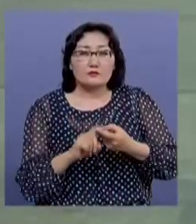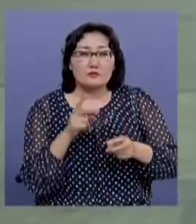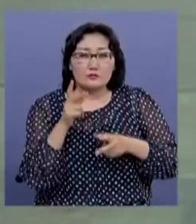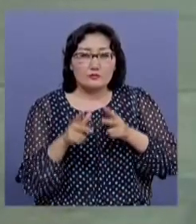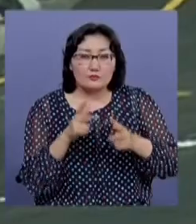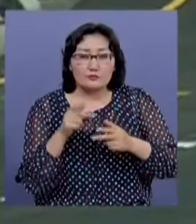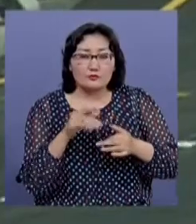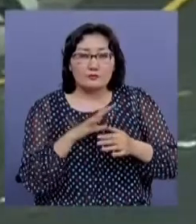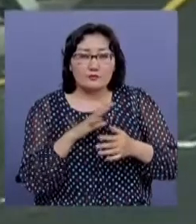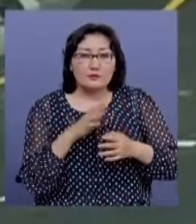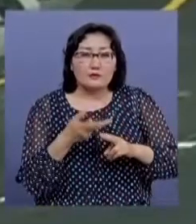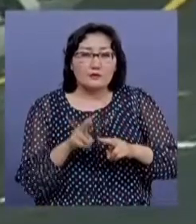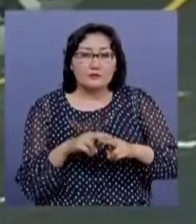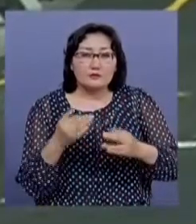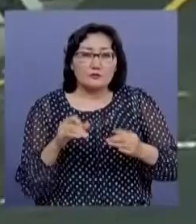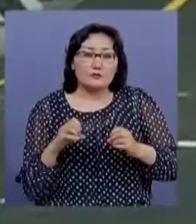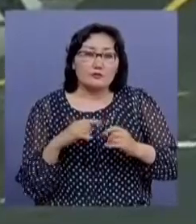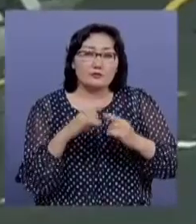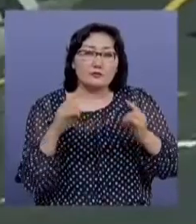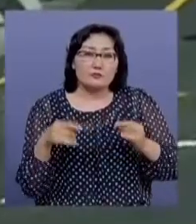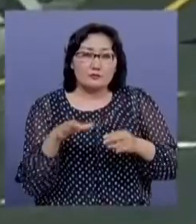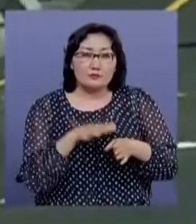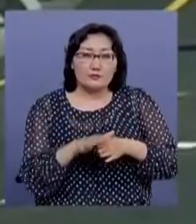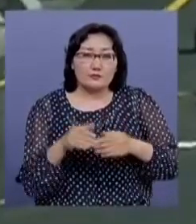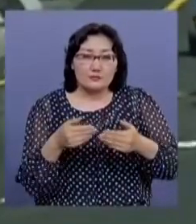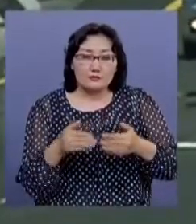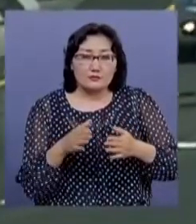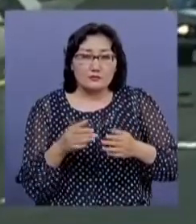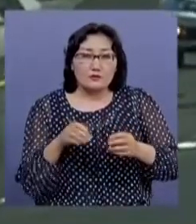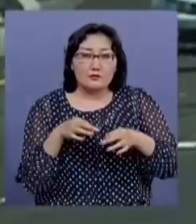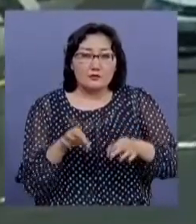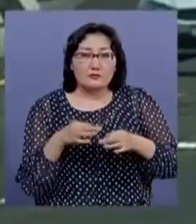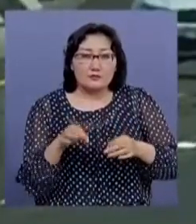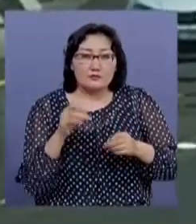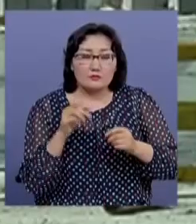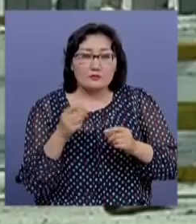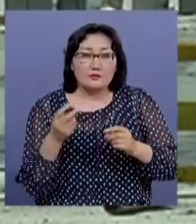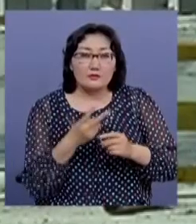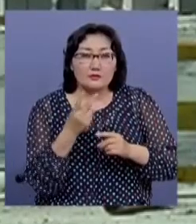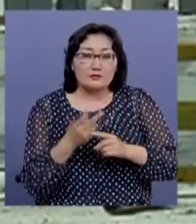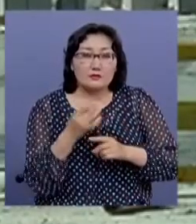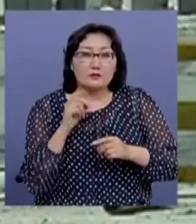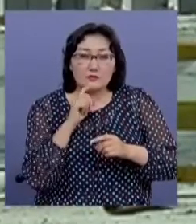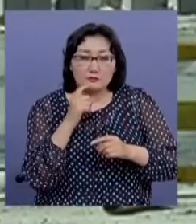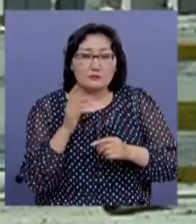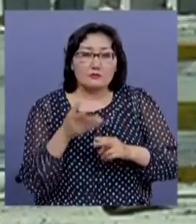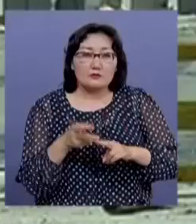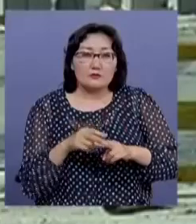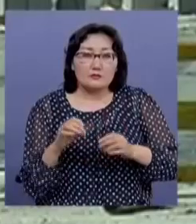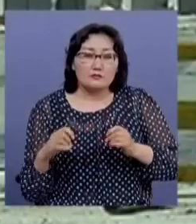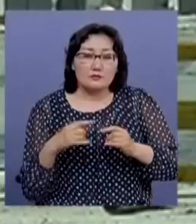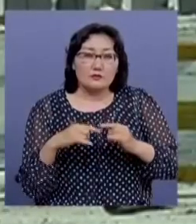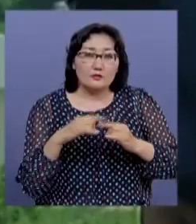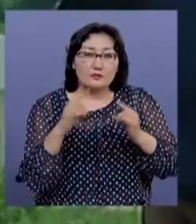шағымда көп түскен көрінеді. Енді эстакада толық қолданысқа берілгенде жүргізушілер уақыттарын екі есе үнемдейді, дейді мамандар. Жолайрық